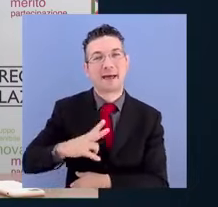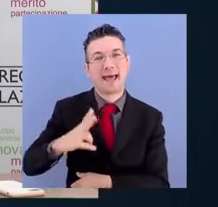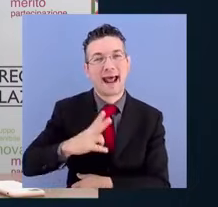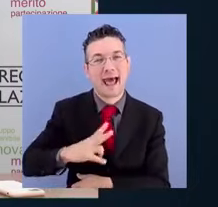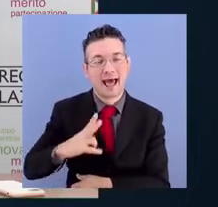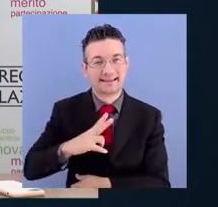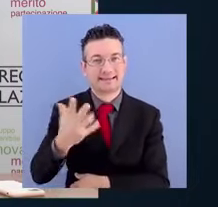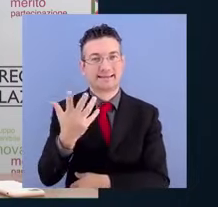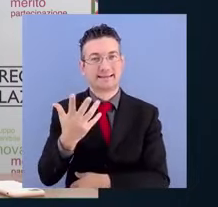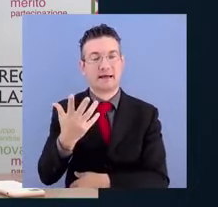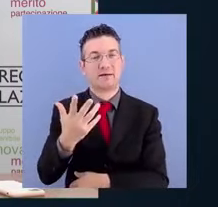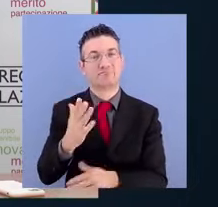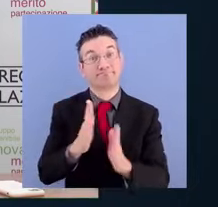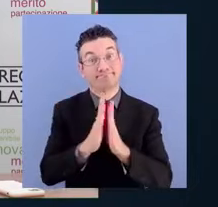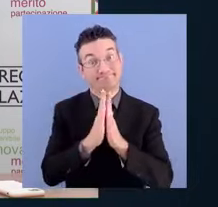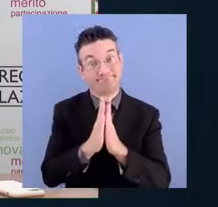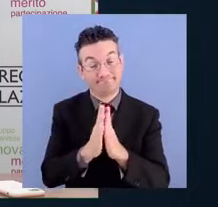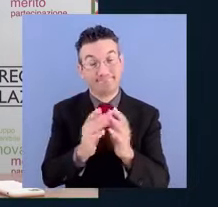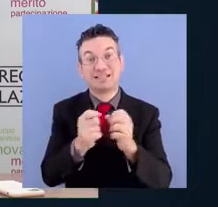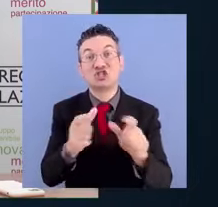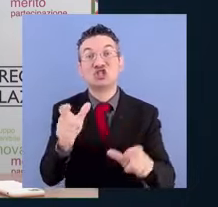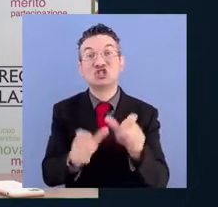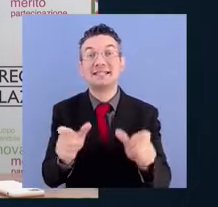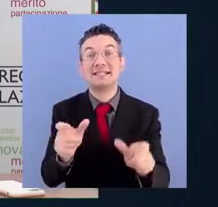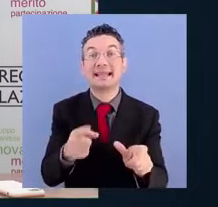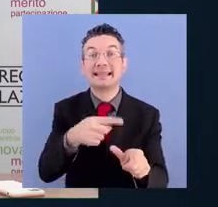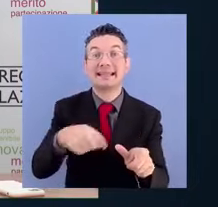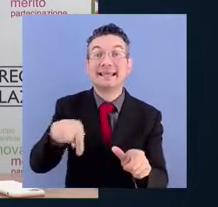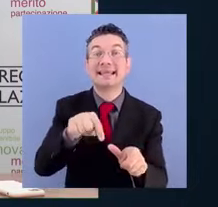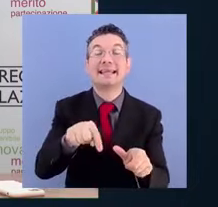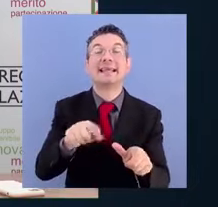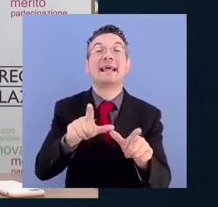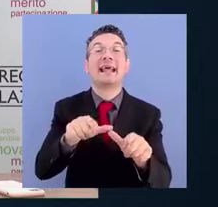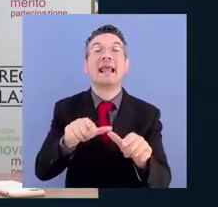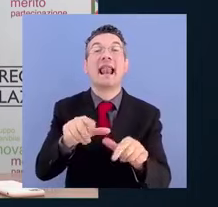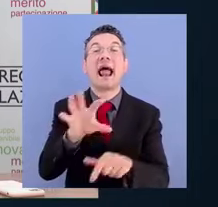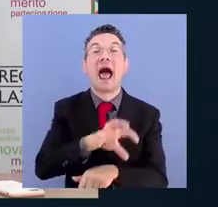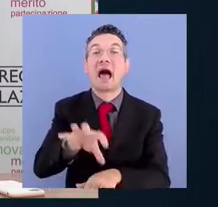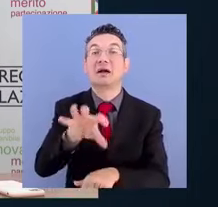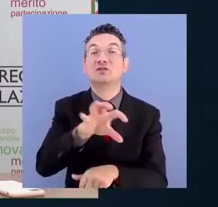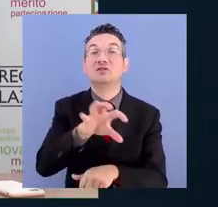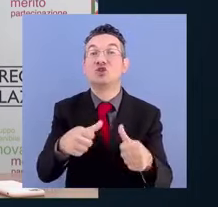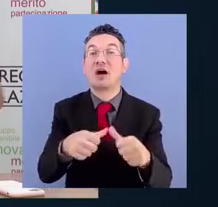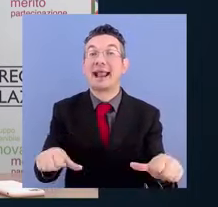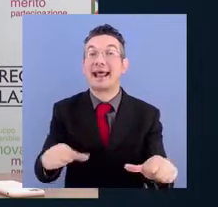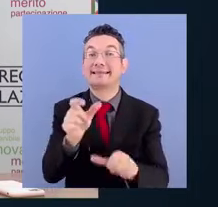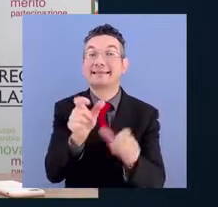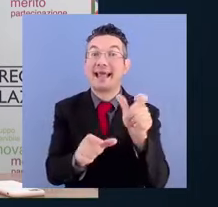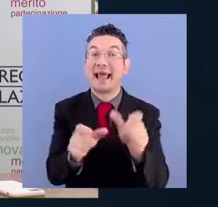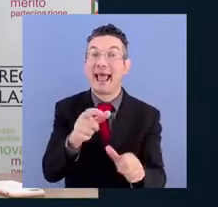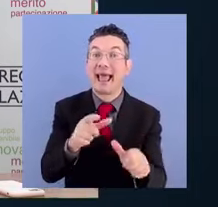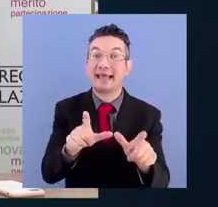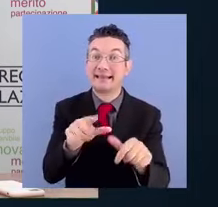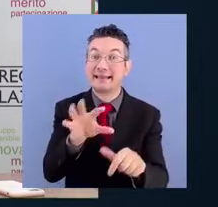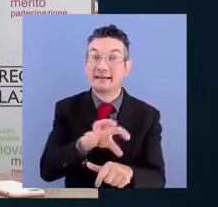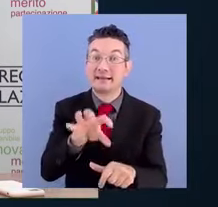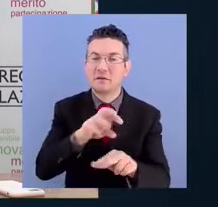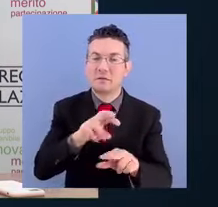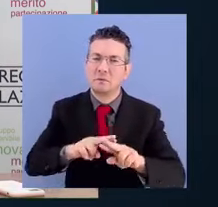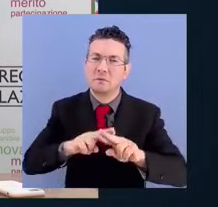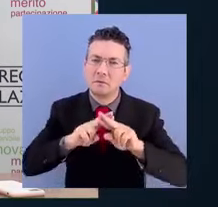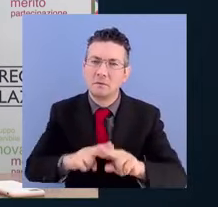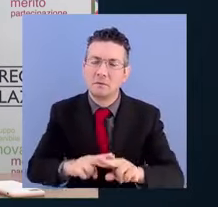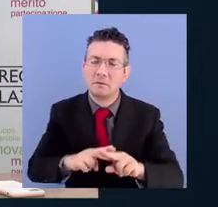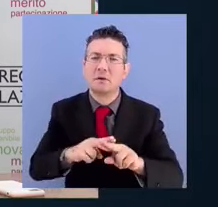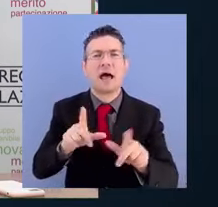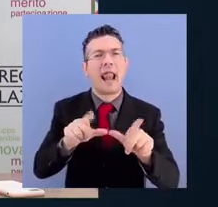ai nostri cittadini del lazio perché la misura vale anche per i residenti a rimanere nella comfort zone del